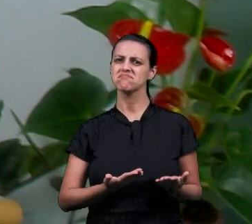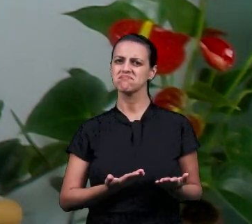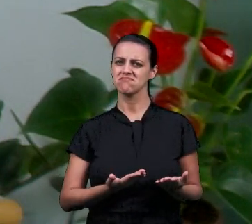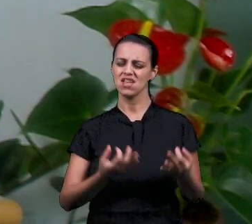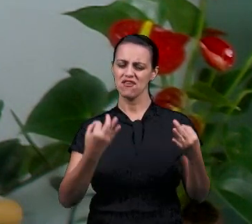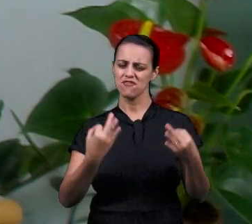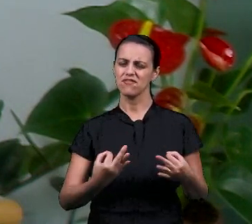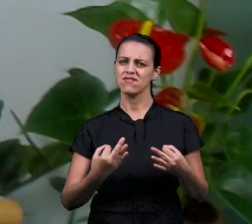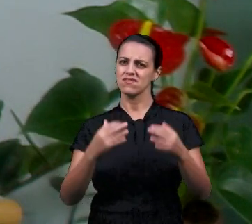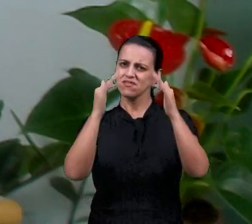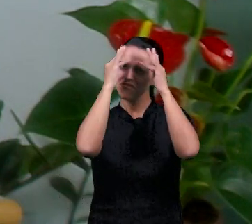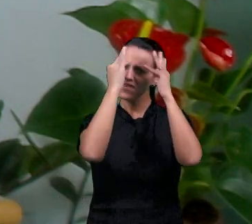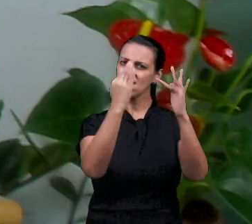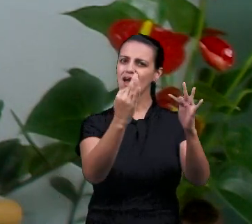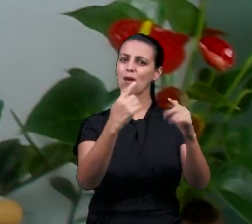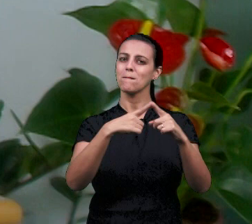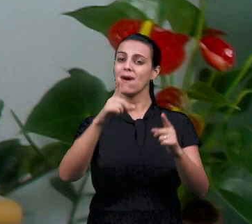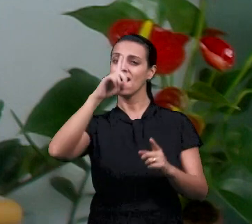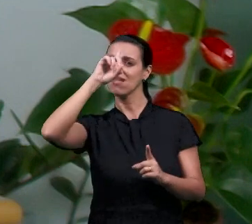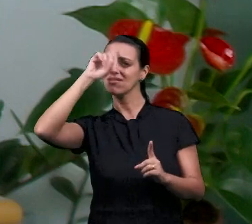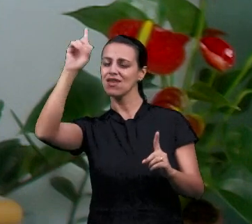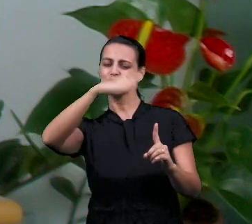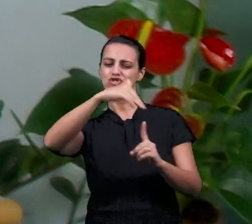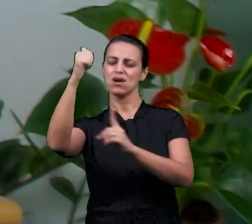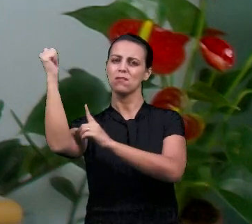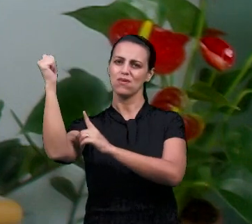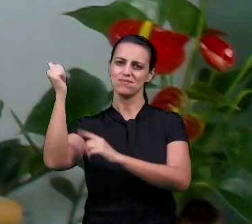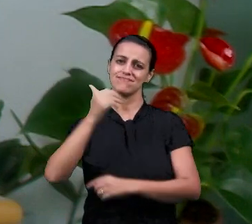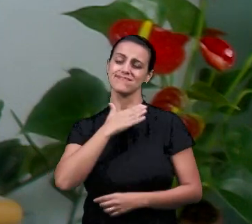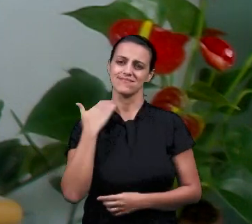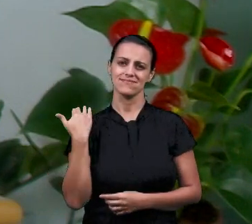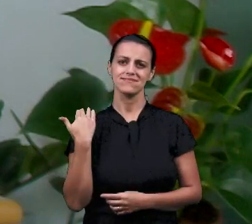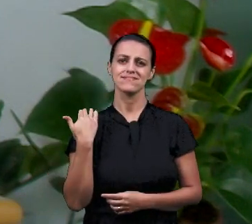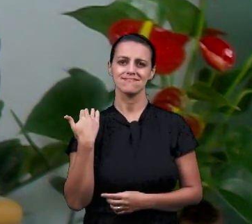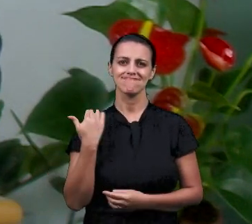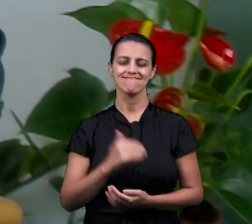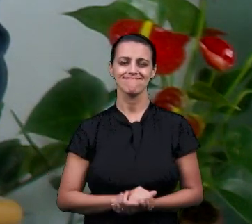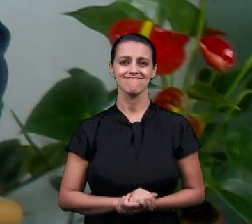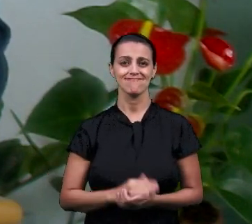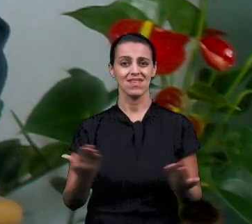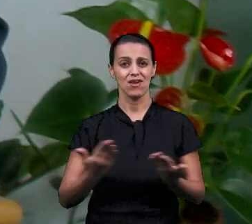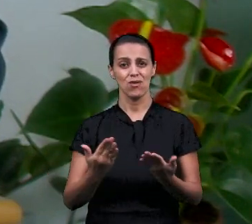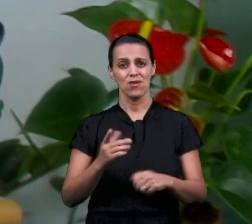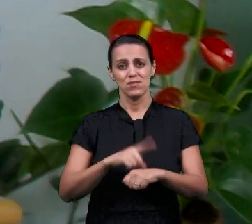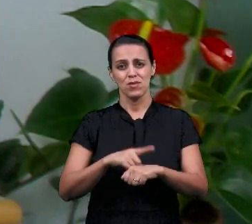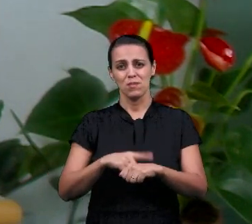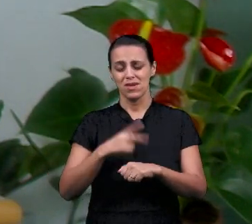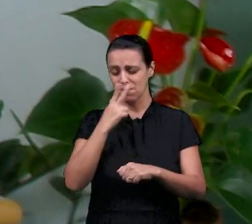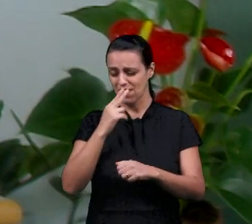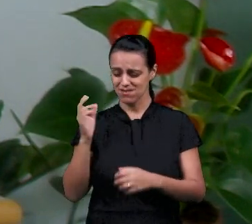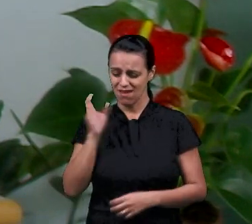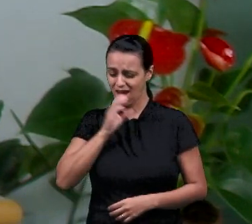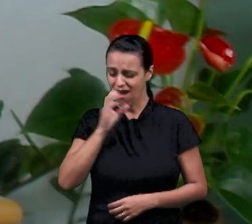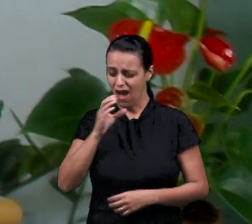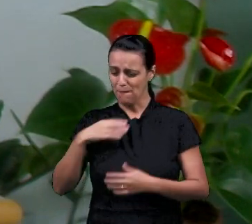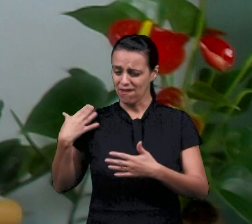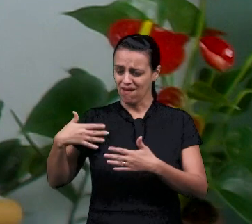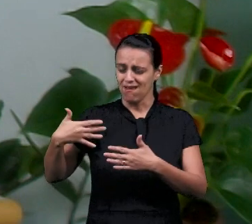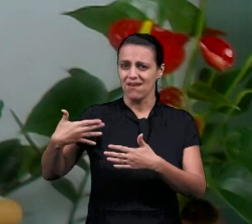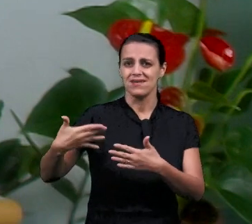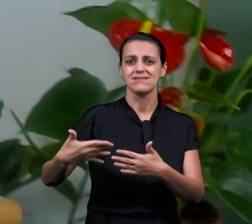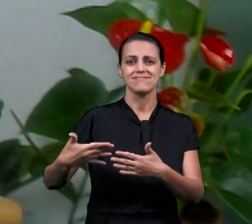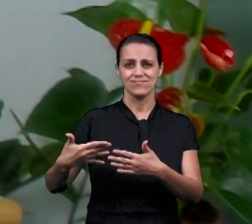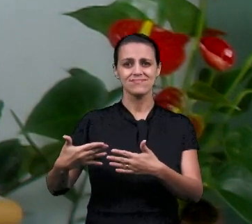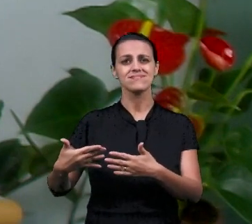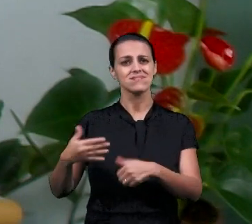de témoignage fidèle, mais Dieu l'a appelé. Nous savons que les jours s'approchent. Nous sommes en train de vivre des moments cruciaux. Et nous